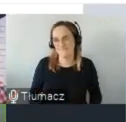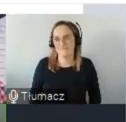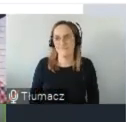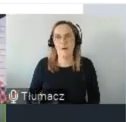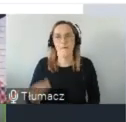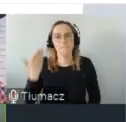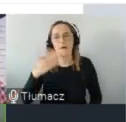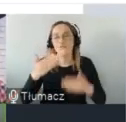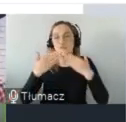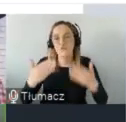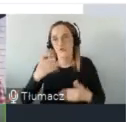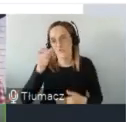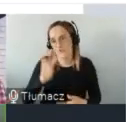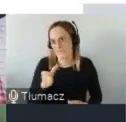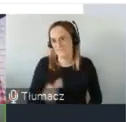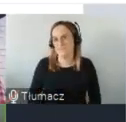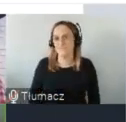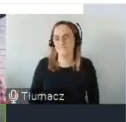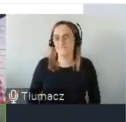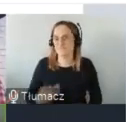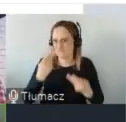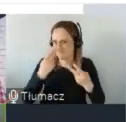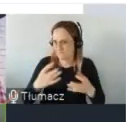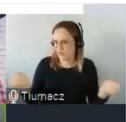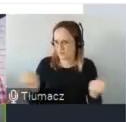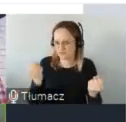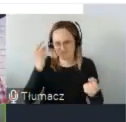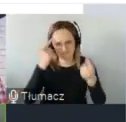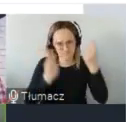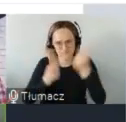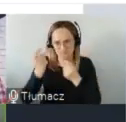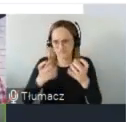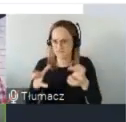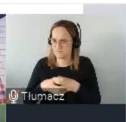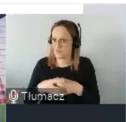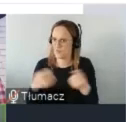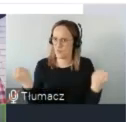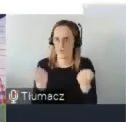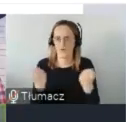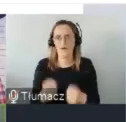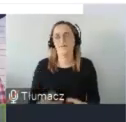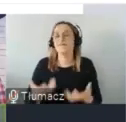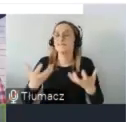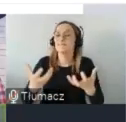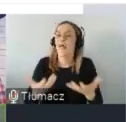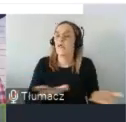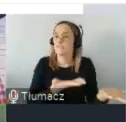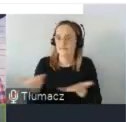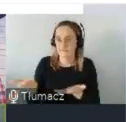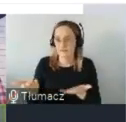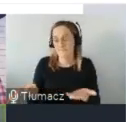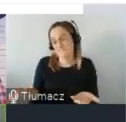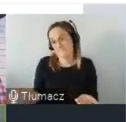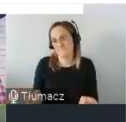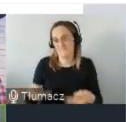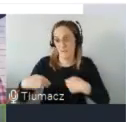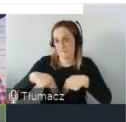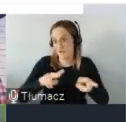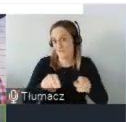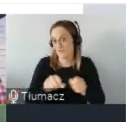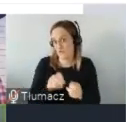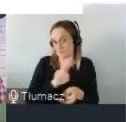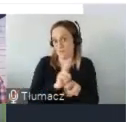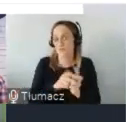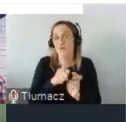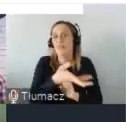Także bardzo ci dziękuję za tę pokaźną garść inspiracji i zachęcam wszystkich do wracania do tego spotkania,